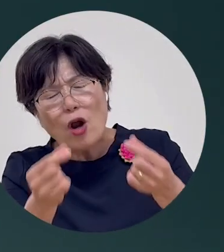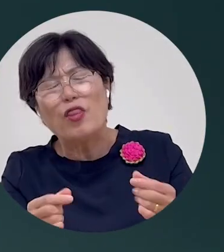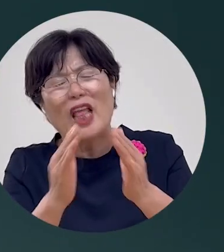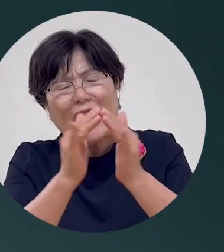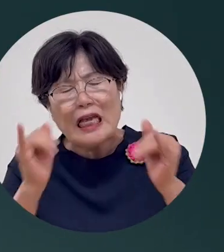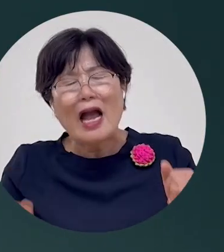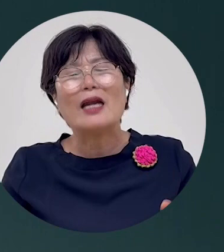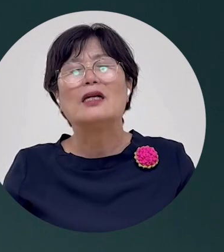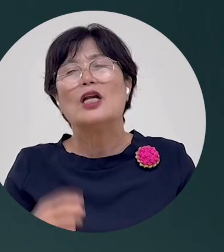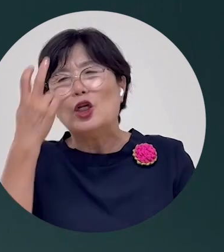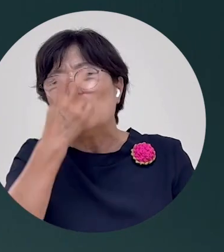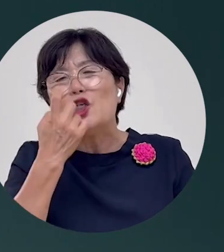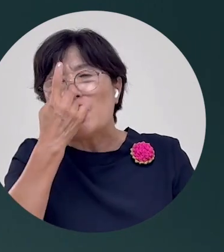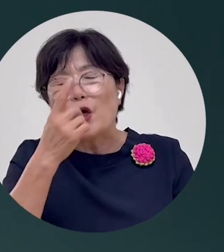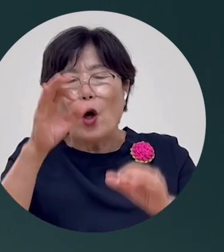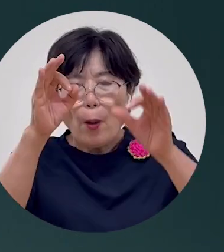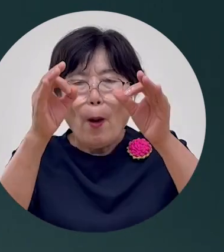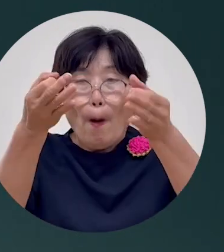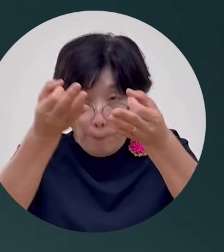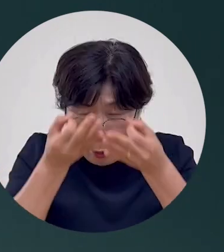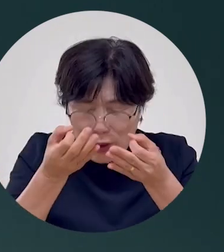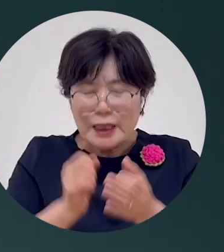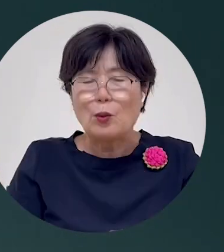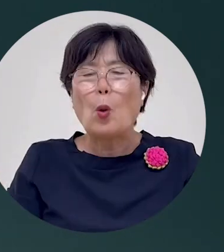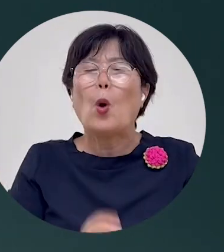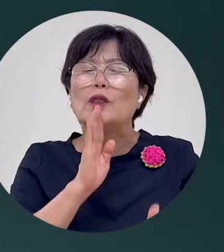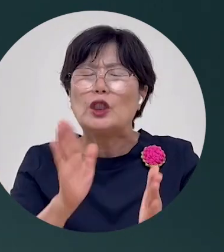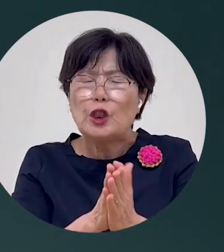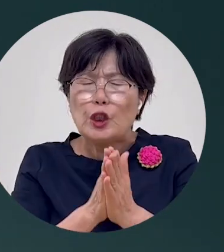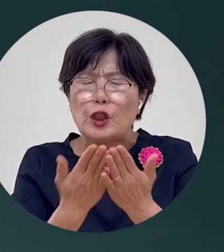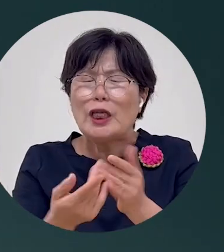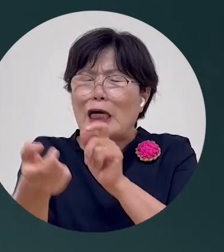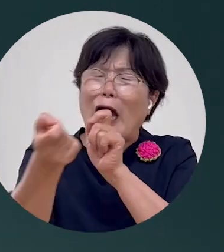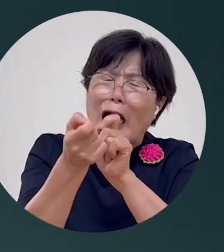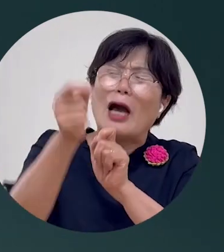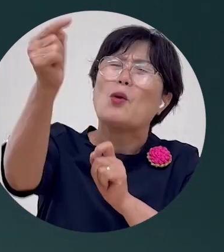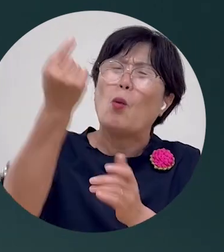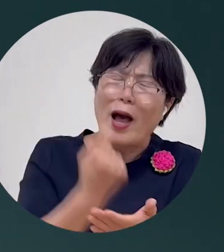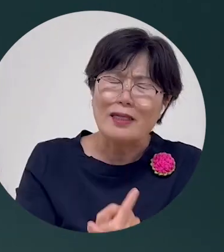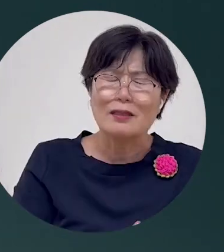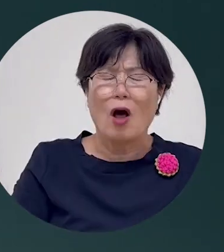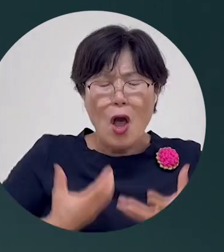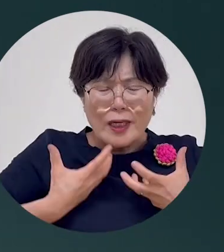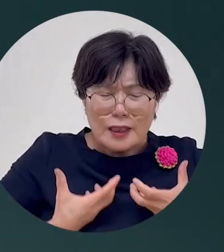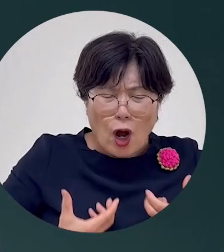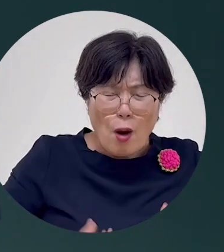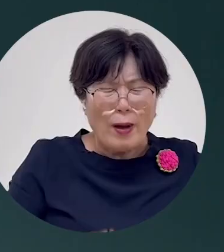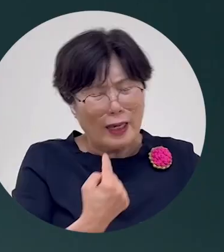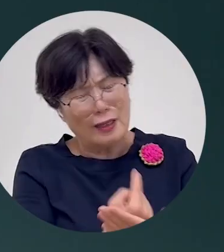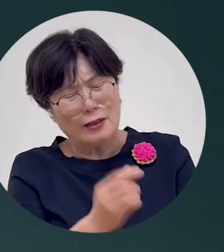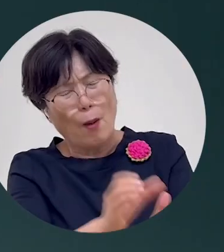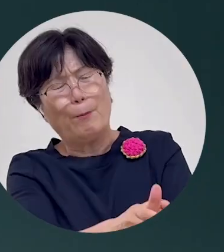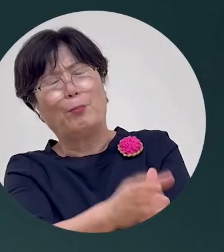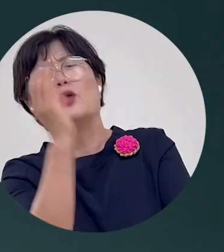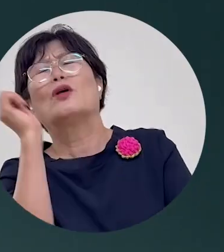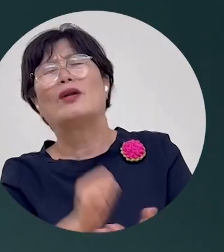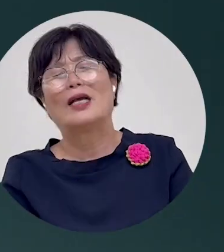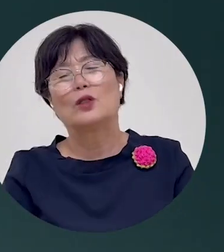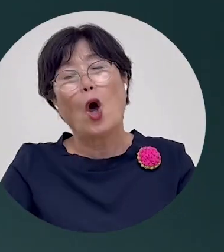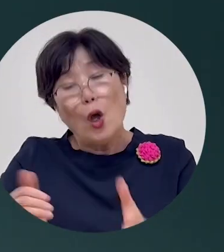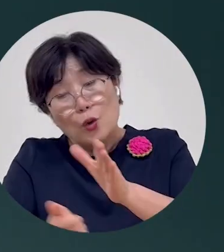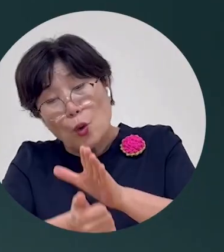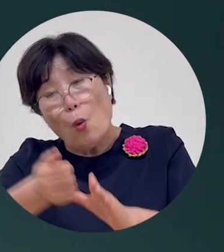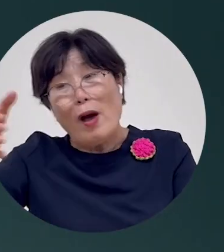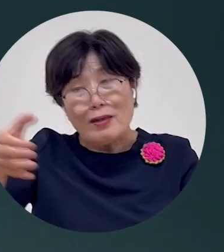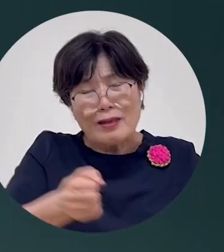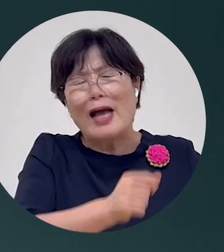지켜보시고 예수님은 친히 다가와서 절망에서 벗어나서 소망으로 살도록 속량의